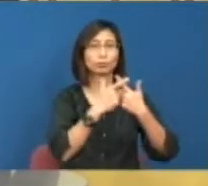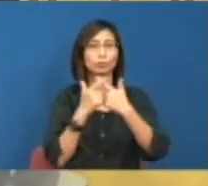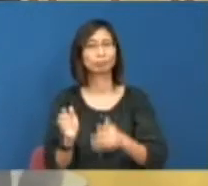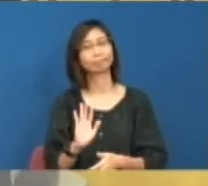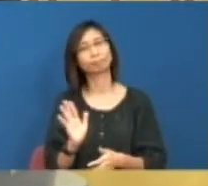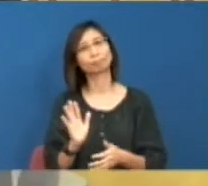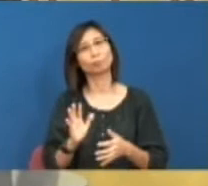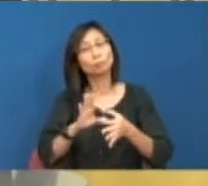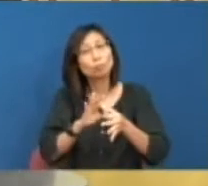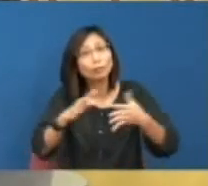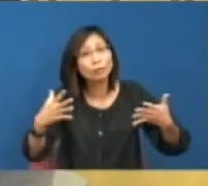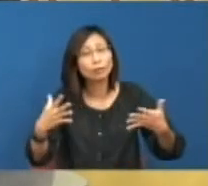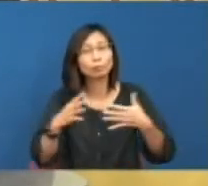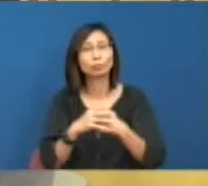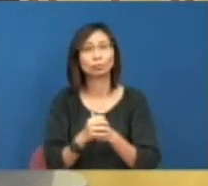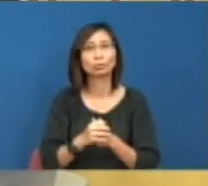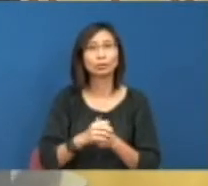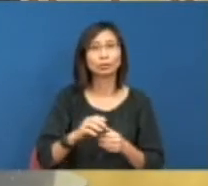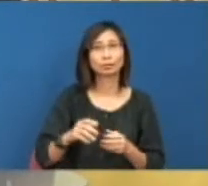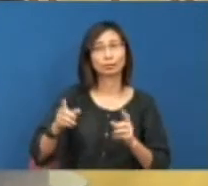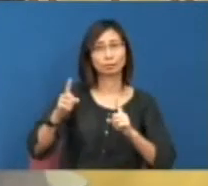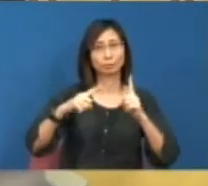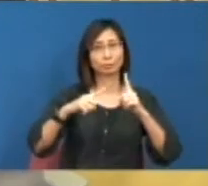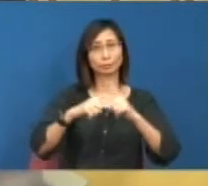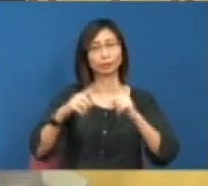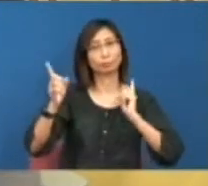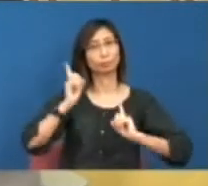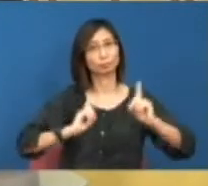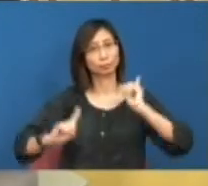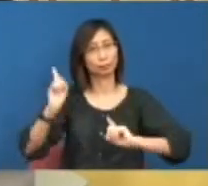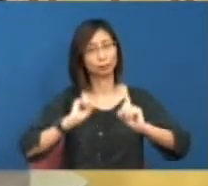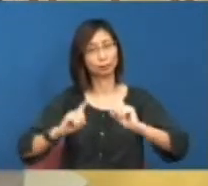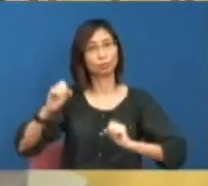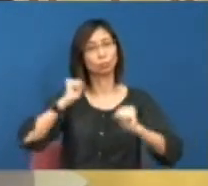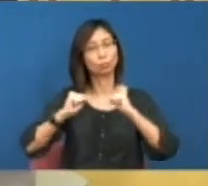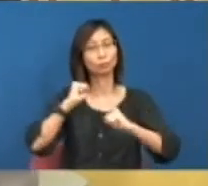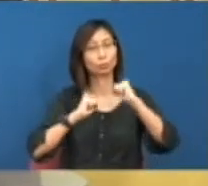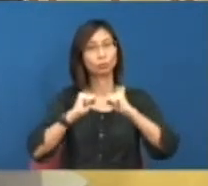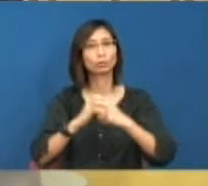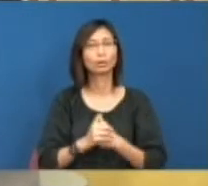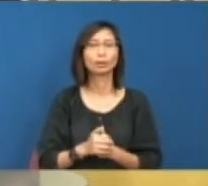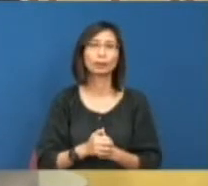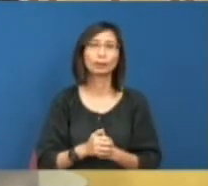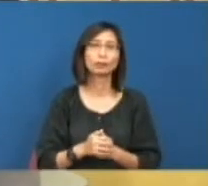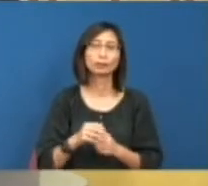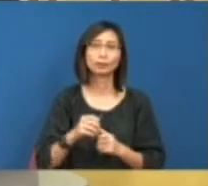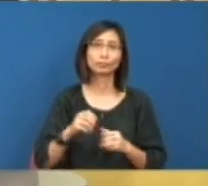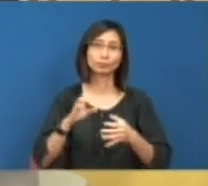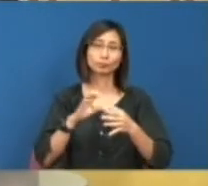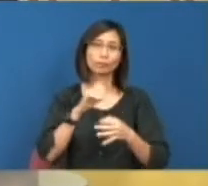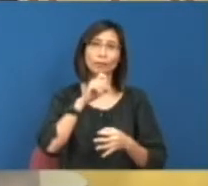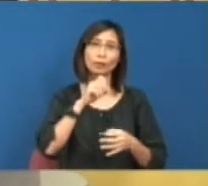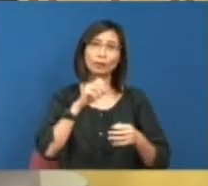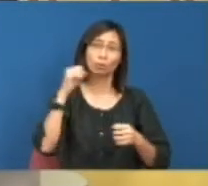動，好表面上係冇階級屬性嘅，而先至會有由於勞動階級認識到佢嘅處